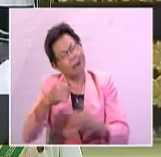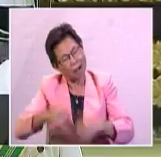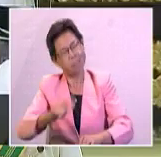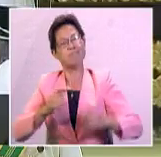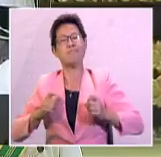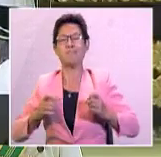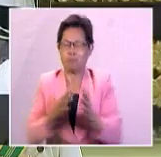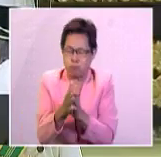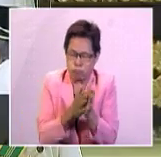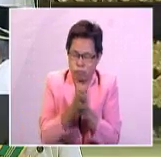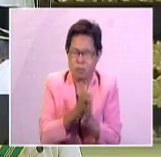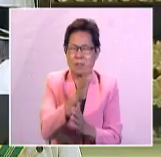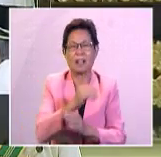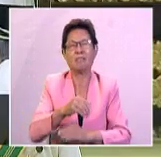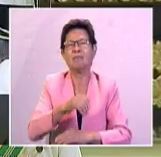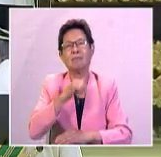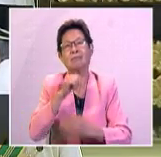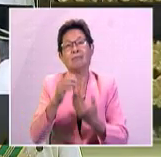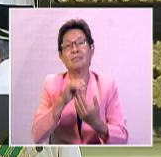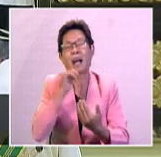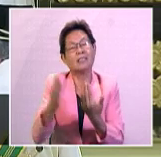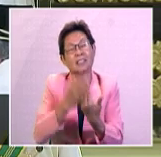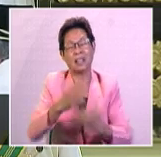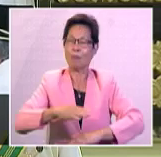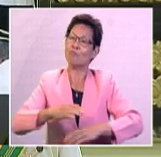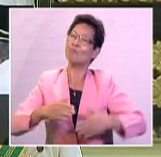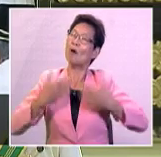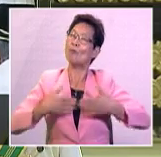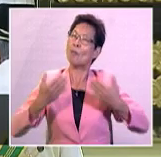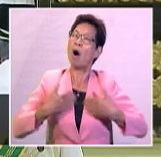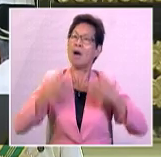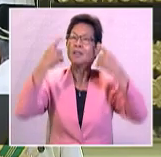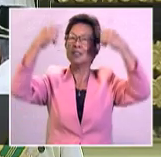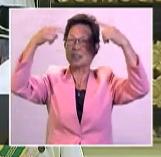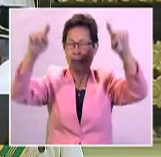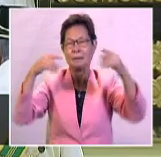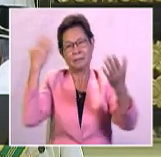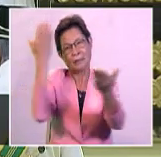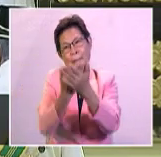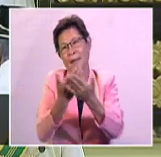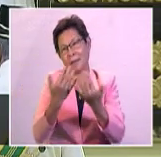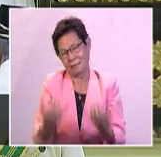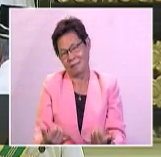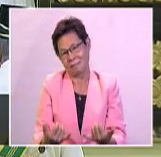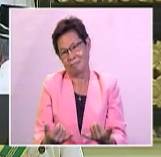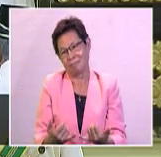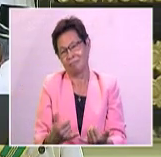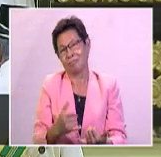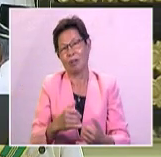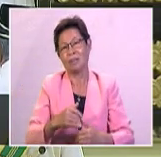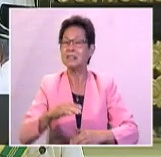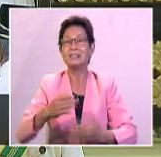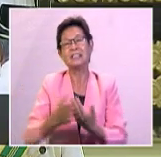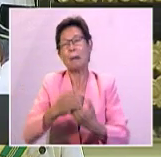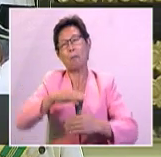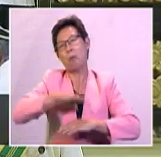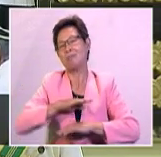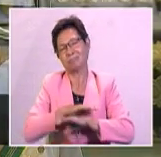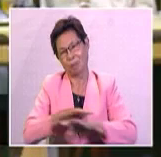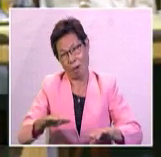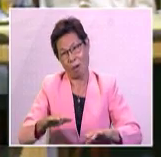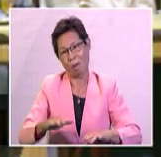dengan pencapaian-pencapaian yang telah dicapai setakat ini. Usaha-usaha akan